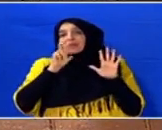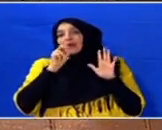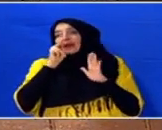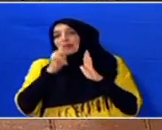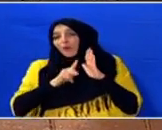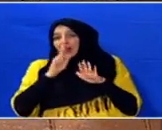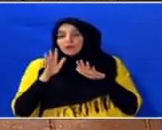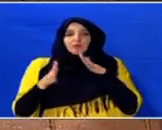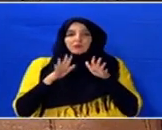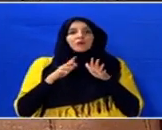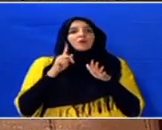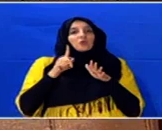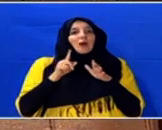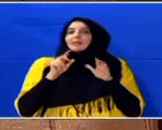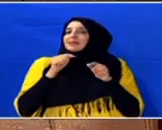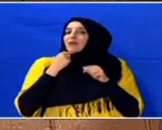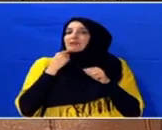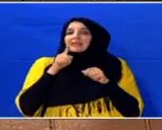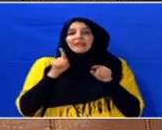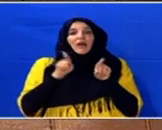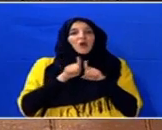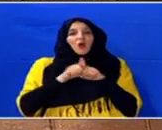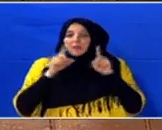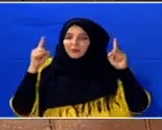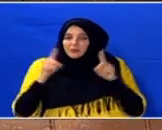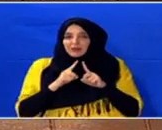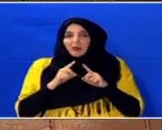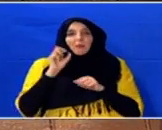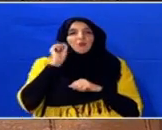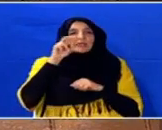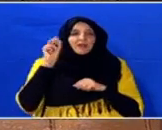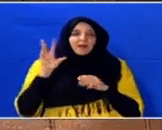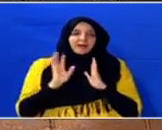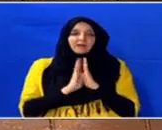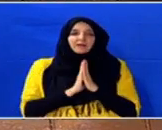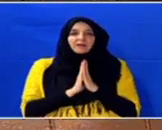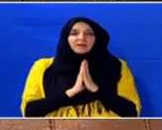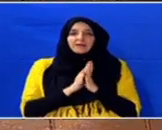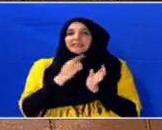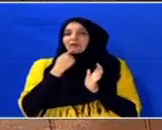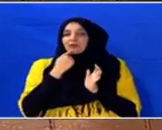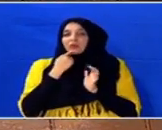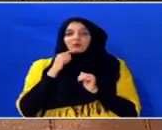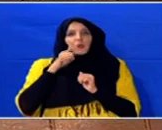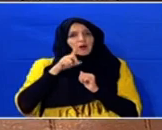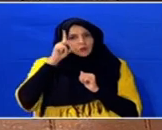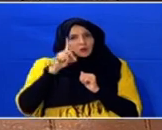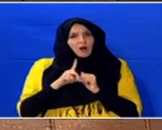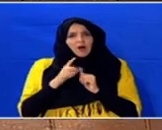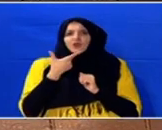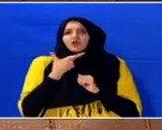كيلومتر، خلاص هذه مسافة القصر. مسافر. مسافر بمعنى أنت يجوز لك